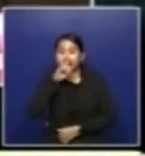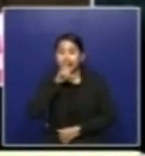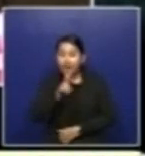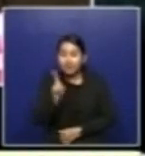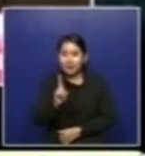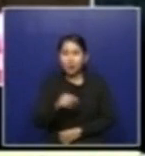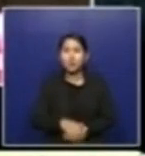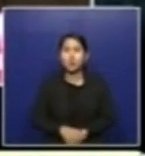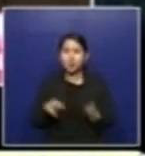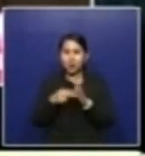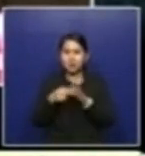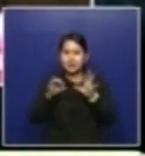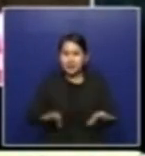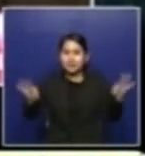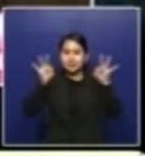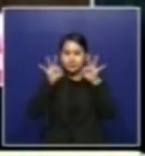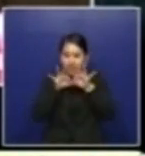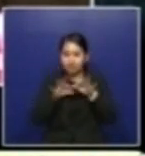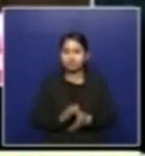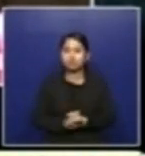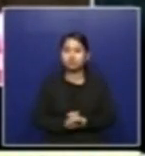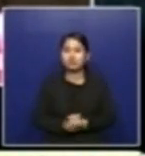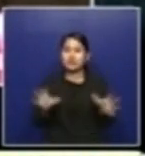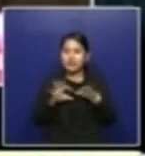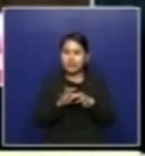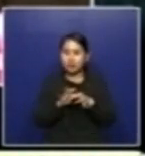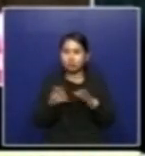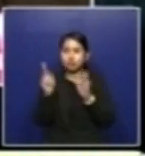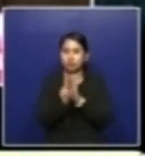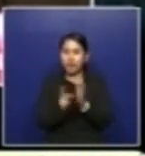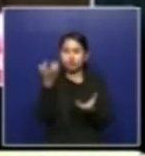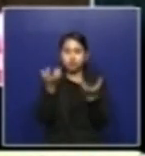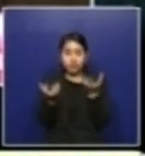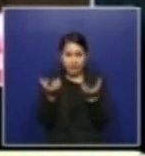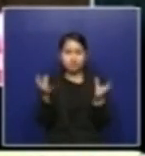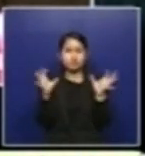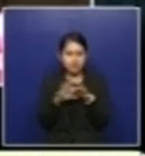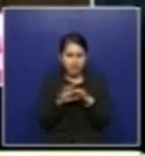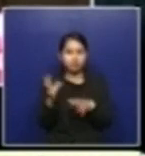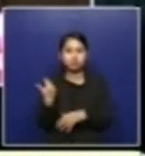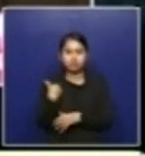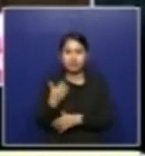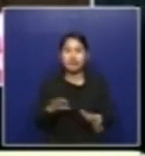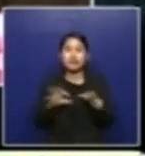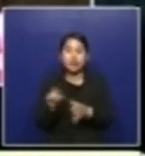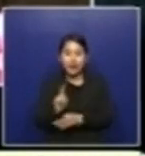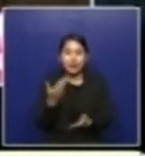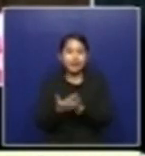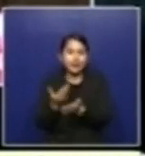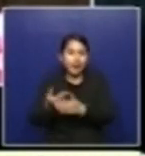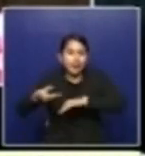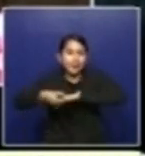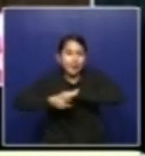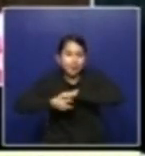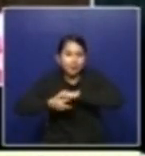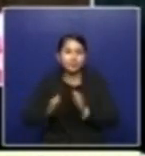นี้เป็นเรื่องใหญ่กระเทือนระบบยุติธรรมเป็นเรื่องซวยตำรวจ